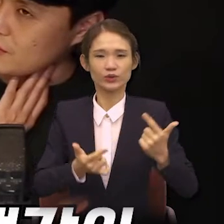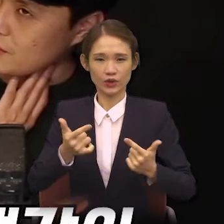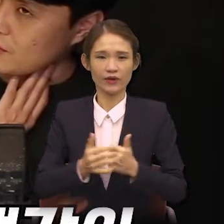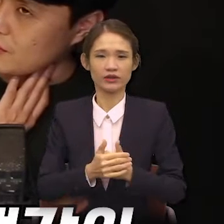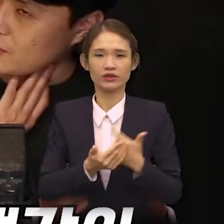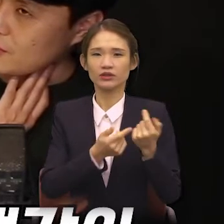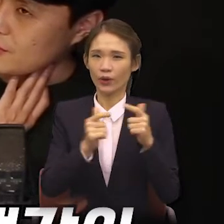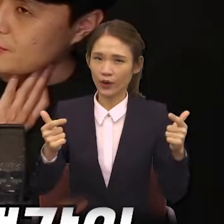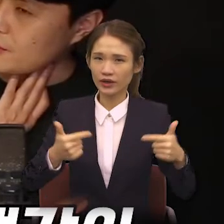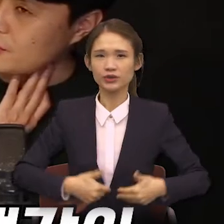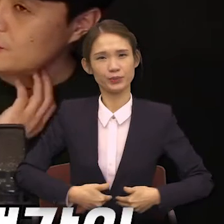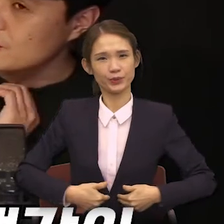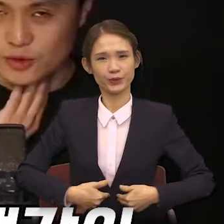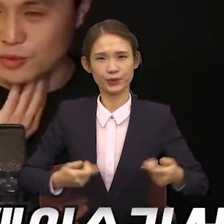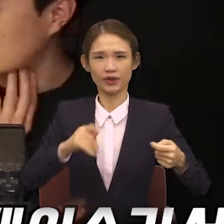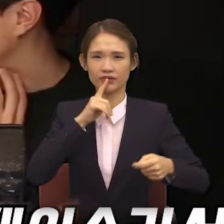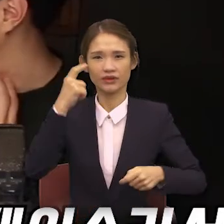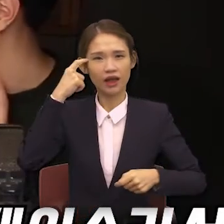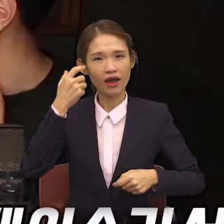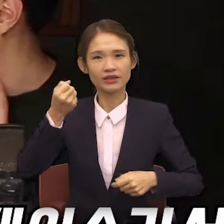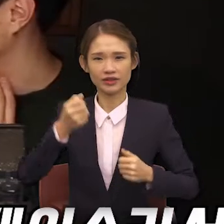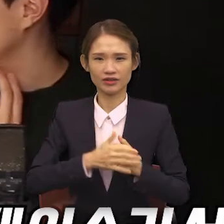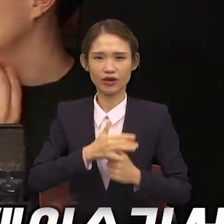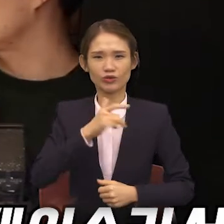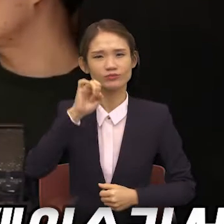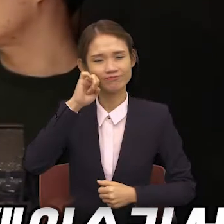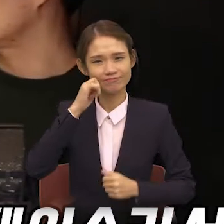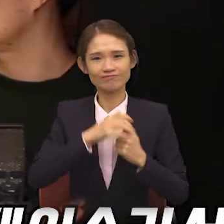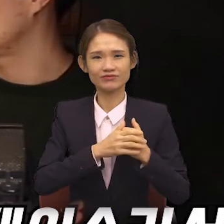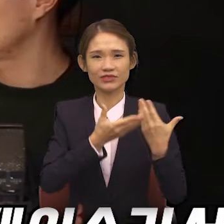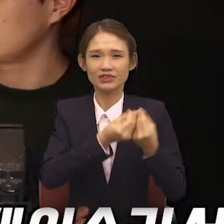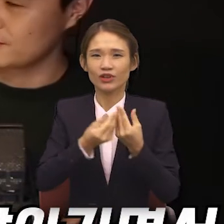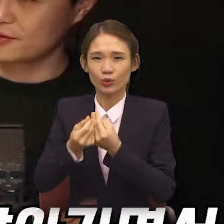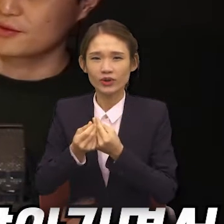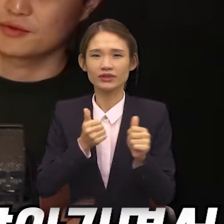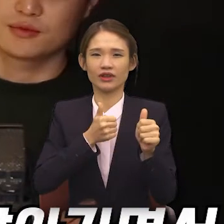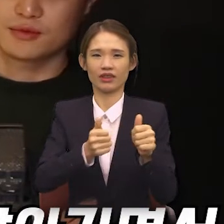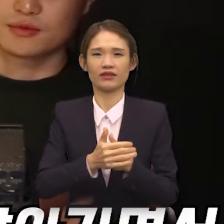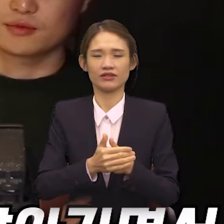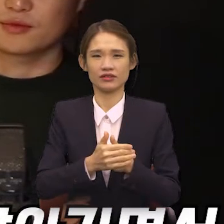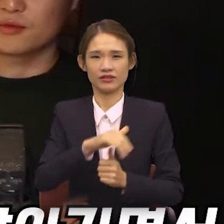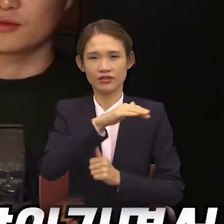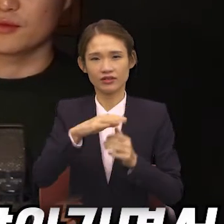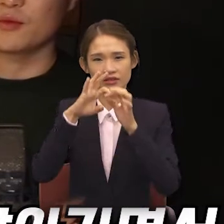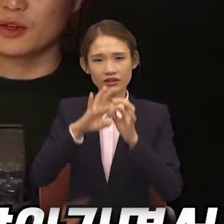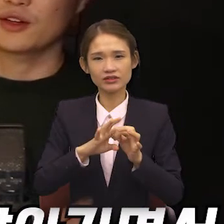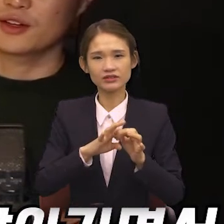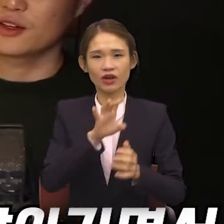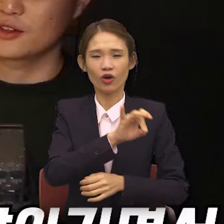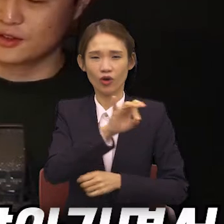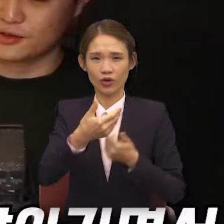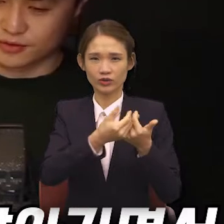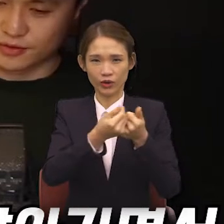이런 것들이 필요한 것 같다는 생각이 너무 어렵네요 정말. 네. 케이스 바이 케이스라서. 네. 그래서 계속 이렇게 케이스들을 쌓아가면서